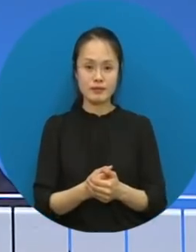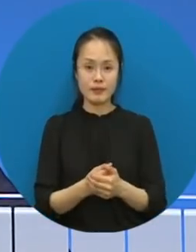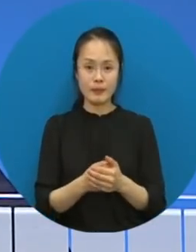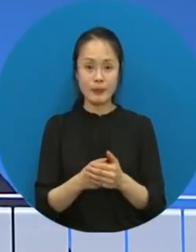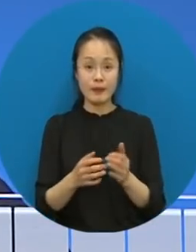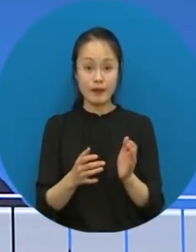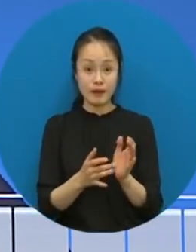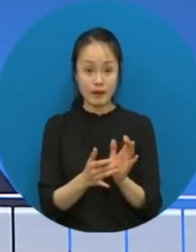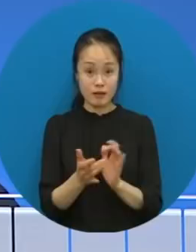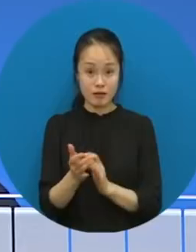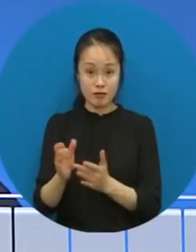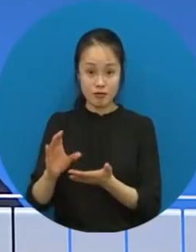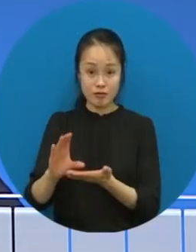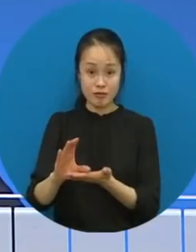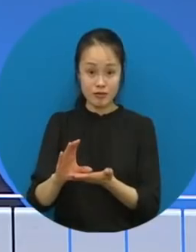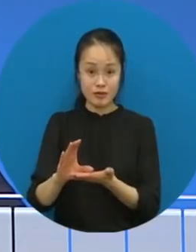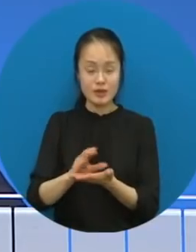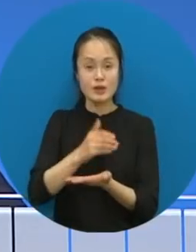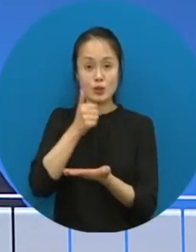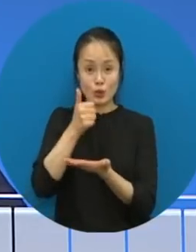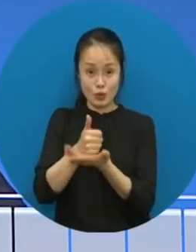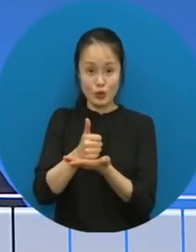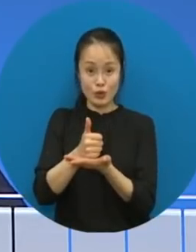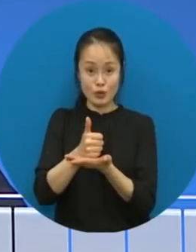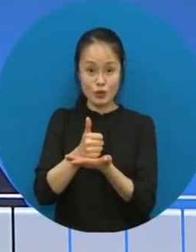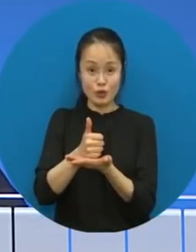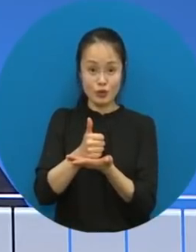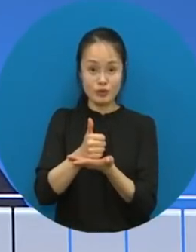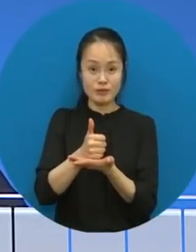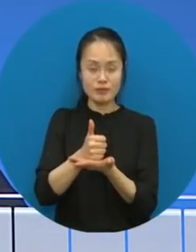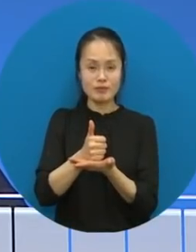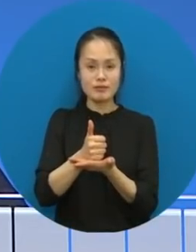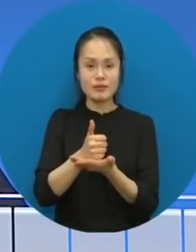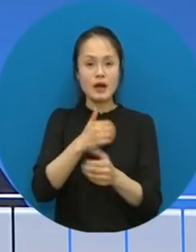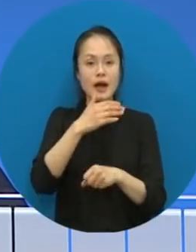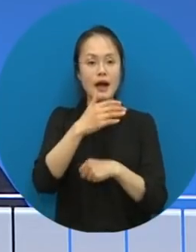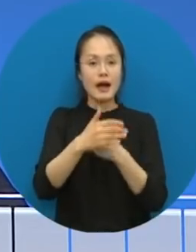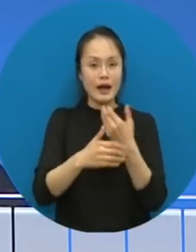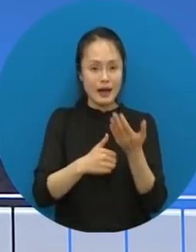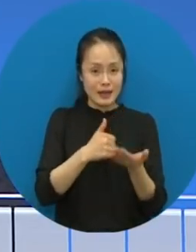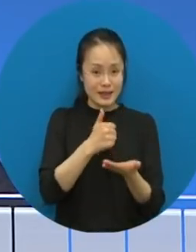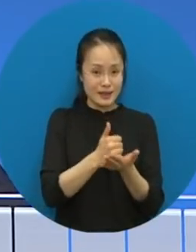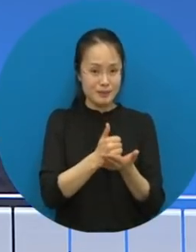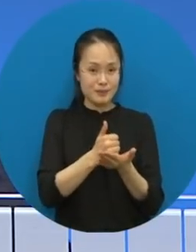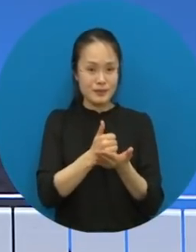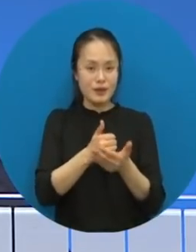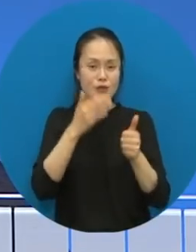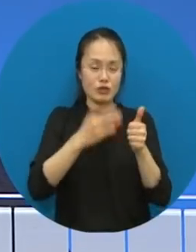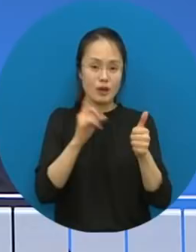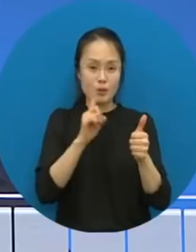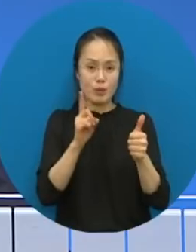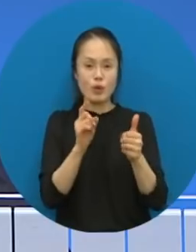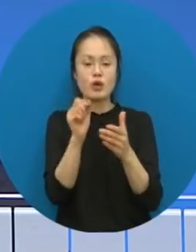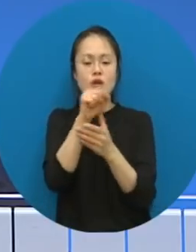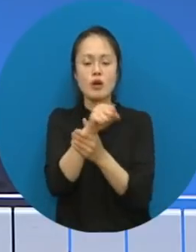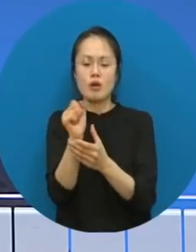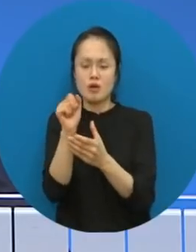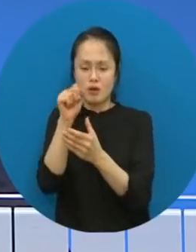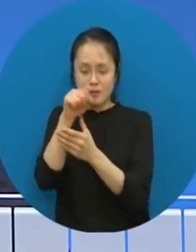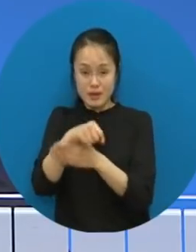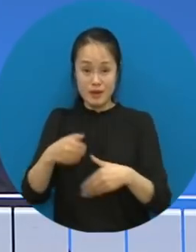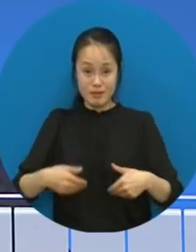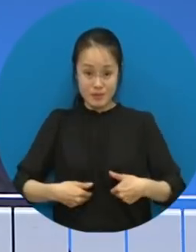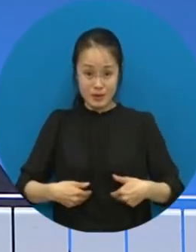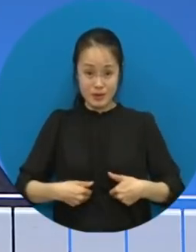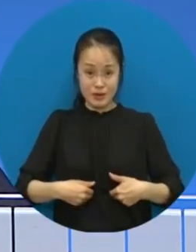자였더라면 하나님의 말씀대로 날수를 쫓아 열매가 있어야 된다고 선포합니다. 시절을 쫓아